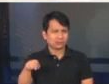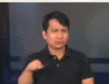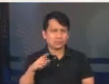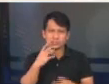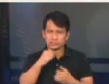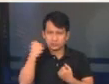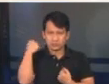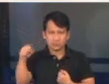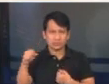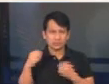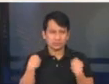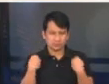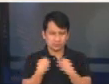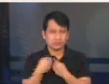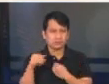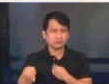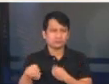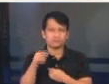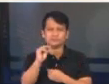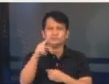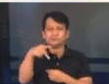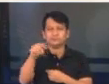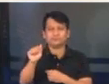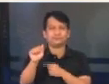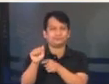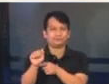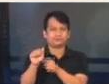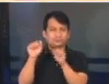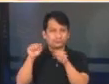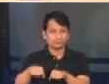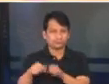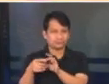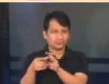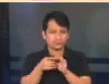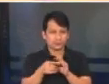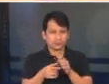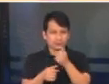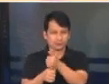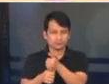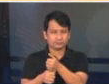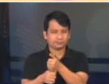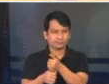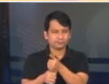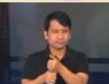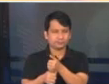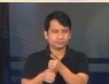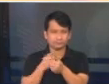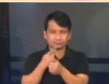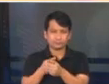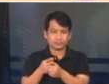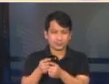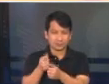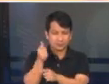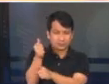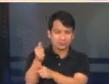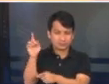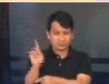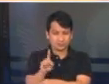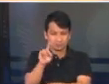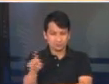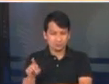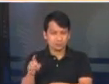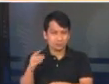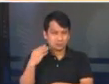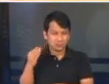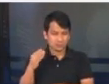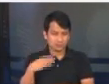kongresista na miyembro ng New People's Army. Partikular na inupakan at inalupusta ni Duterte si bayan muna